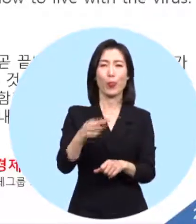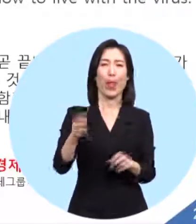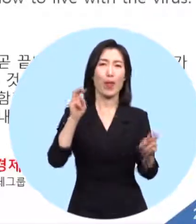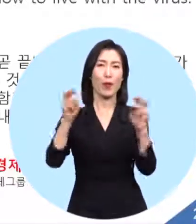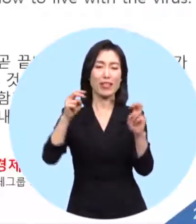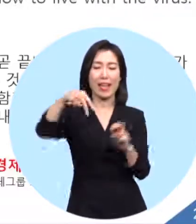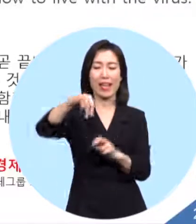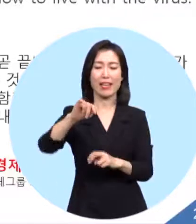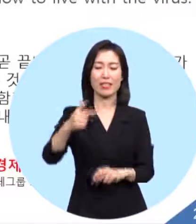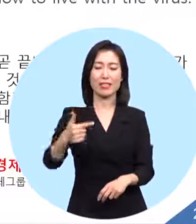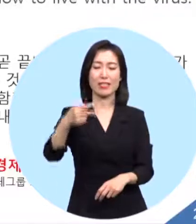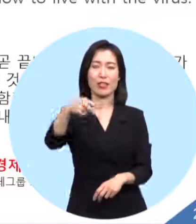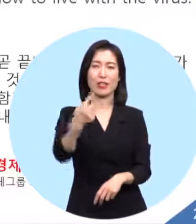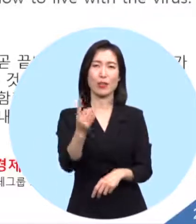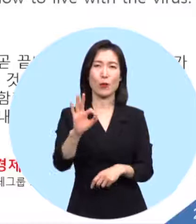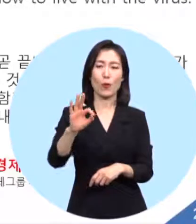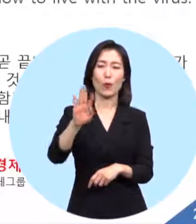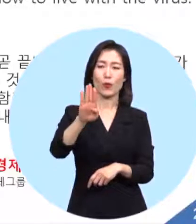인용했냐 하면은